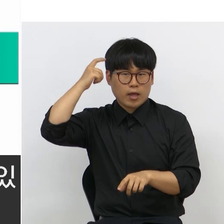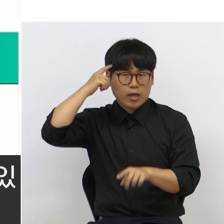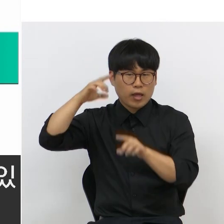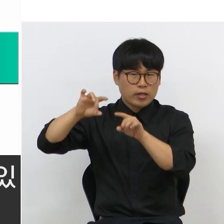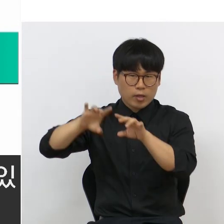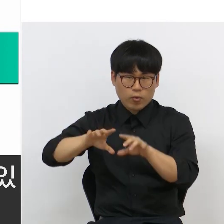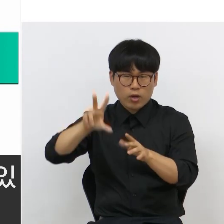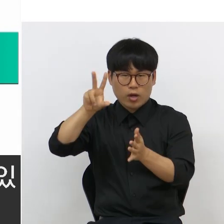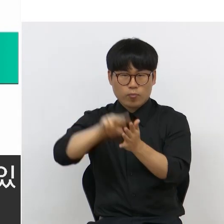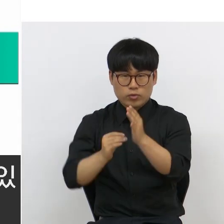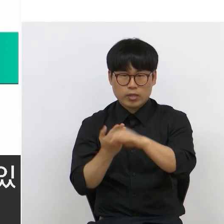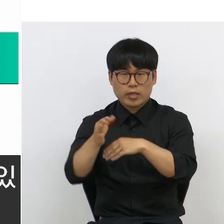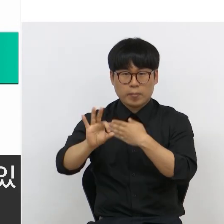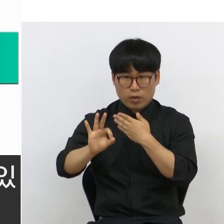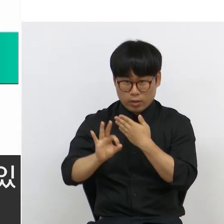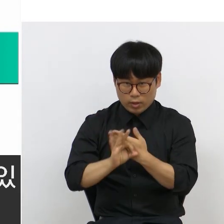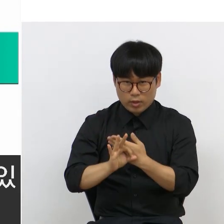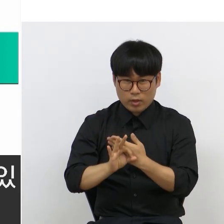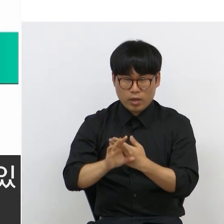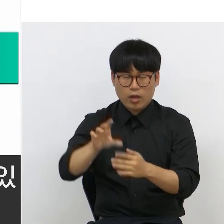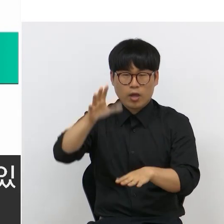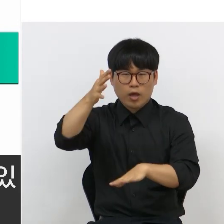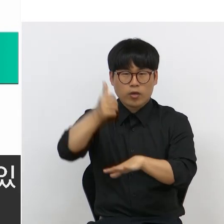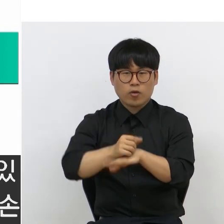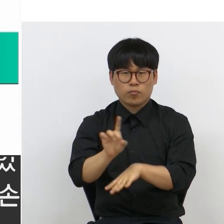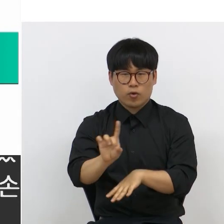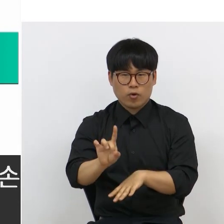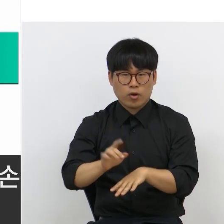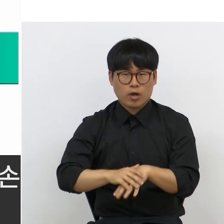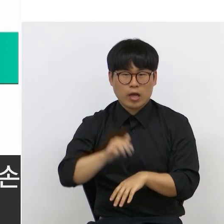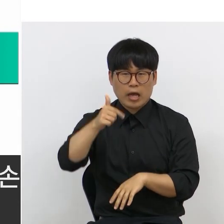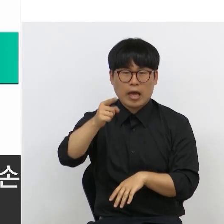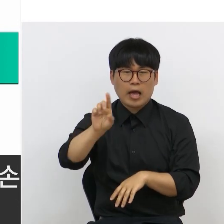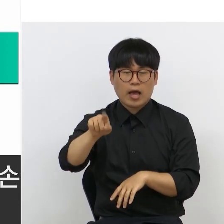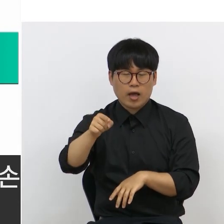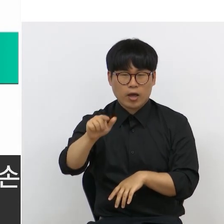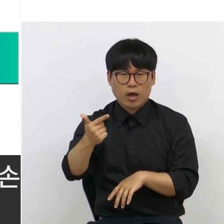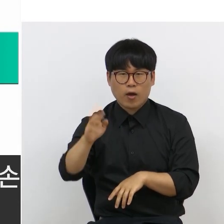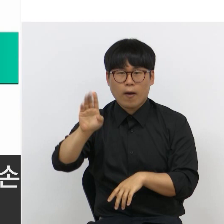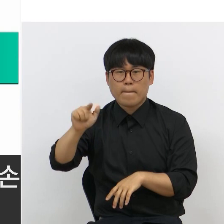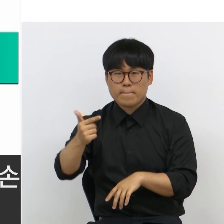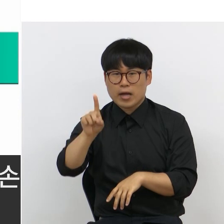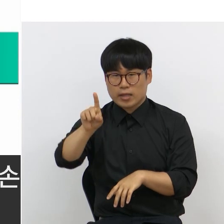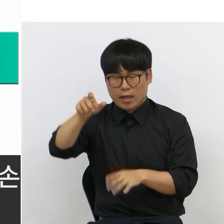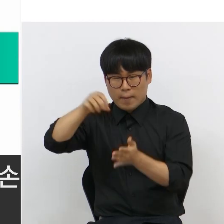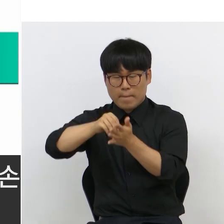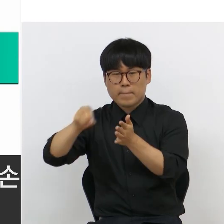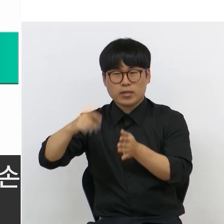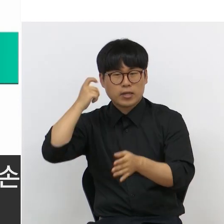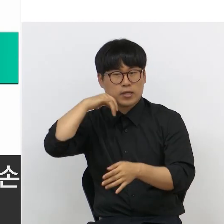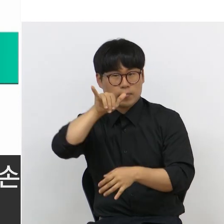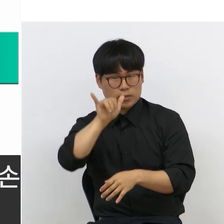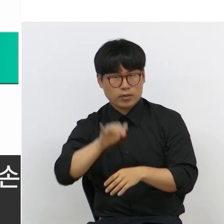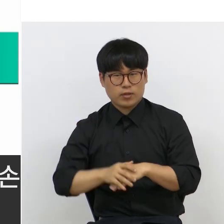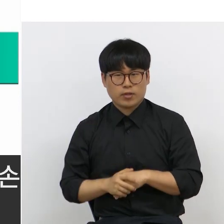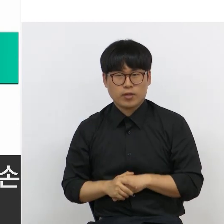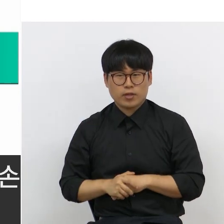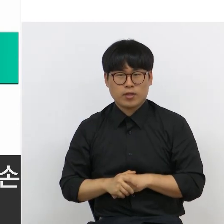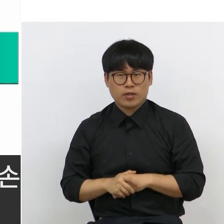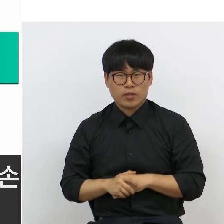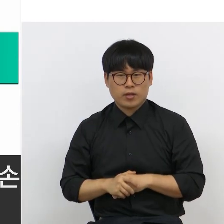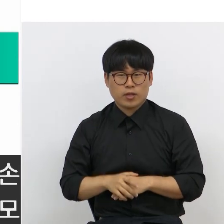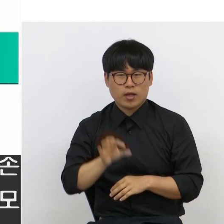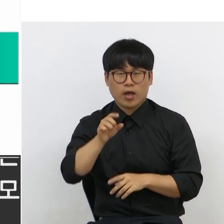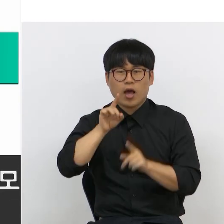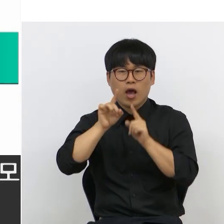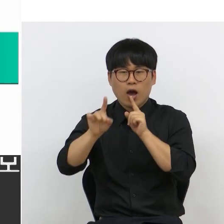이런 식으로 손실을 받게 되면 결국은 이렇게 건반이 빠진 것과 같은 모양을 가지게 됩니다. 이런 환자에 있어서